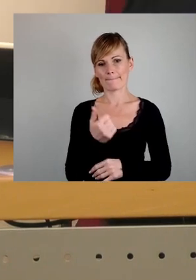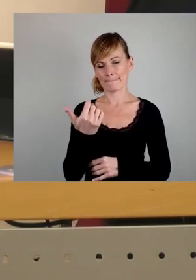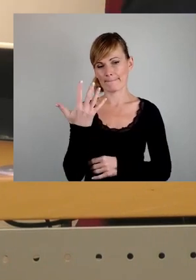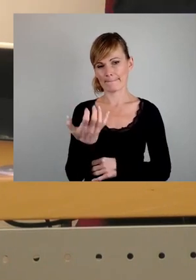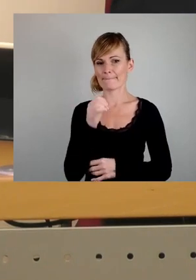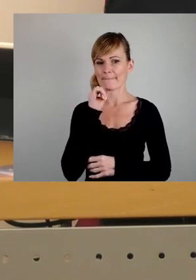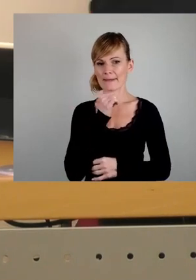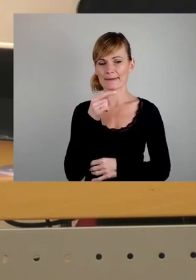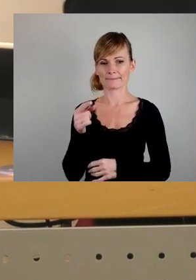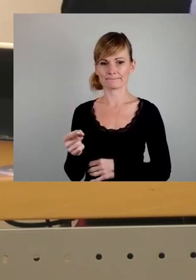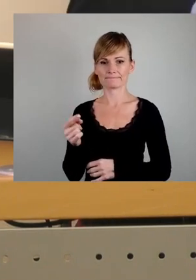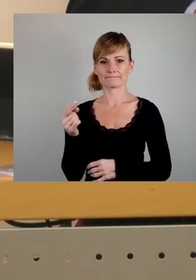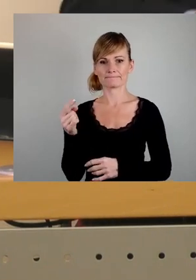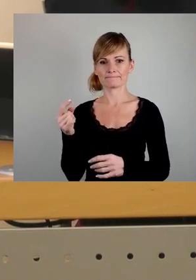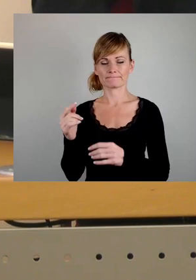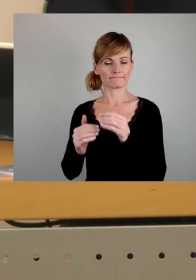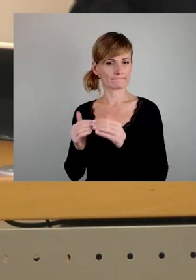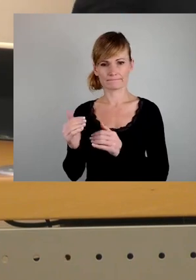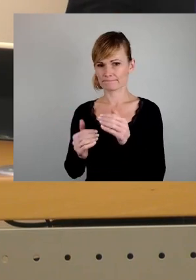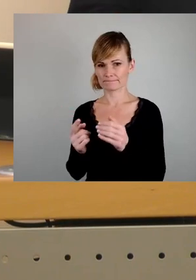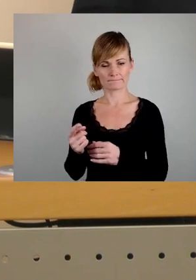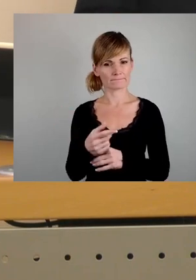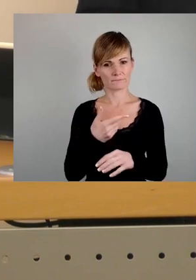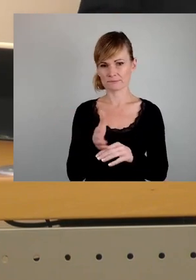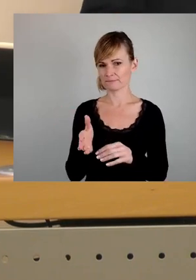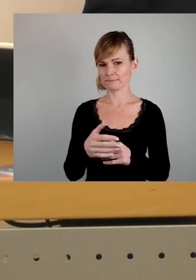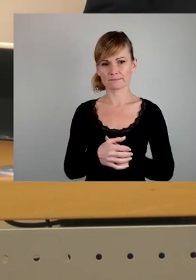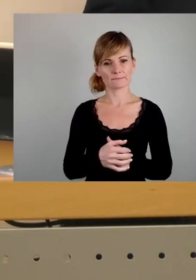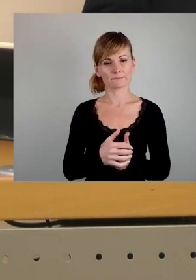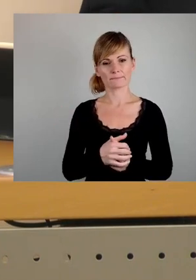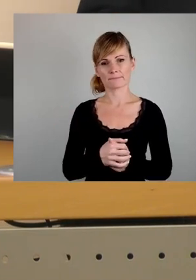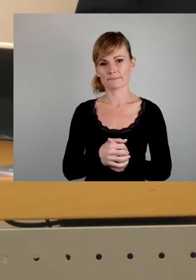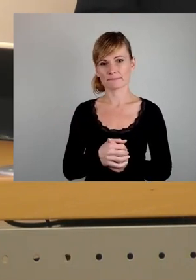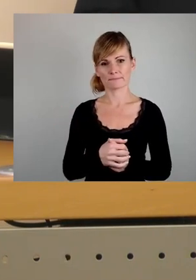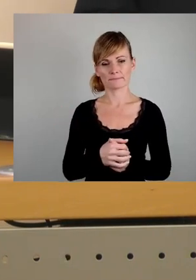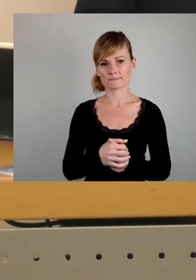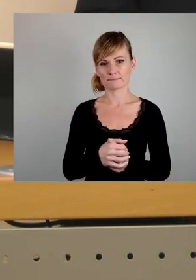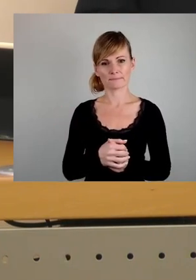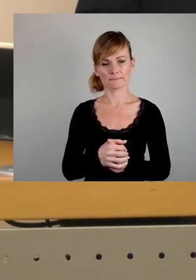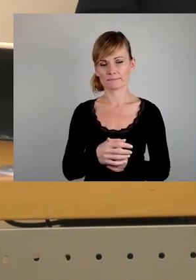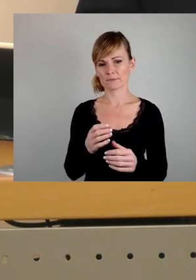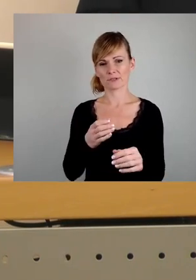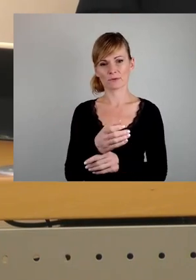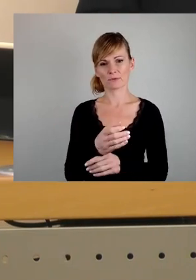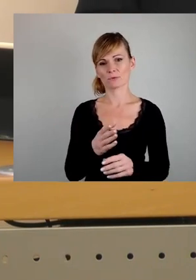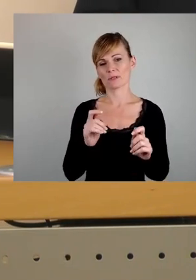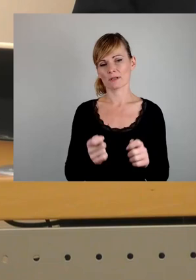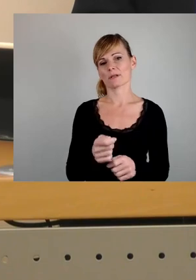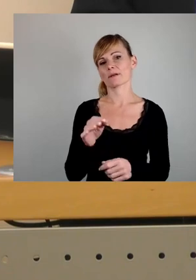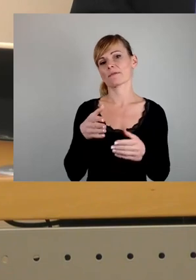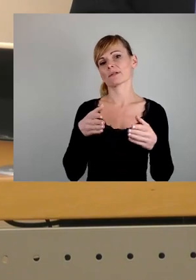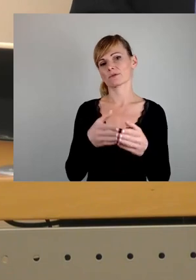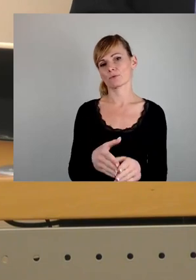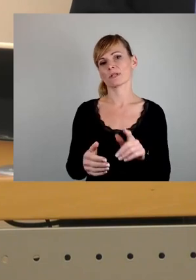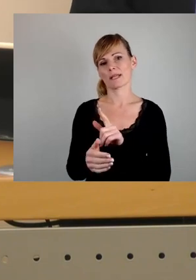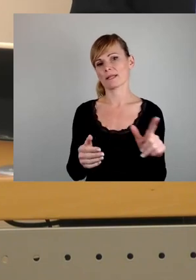Ja, 51 Nein, keine Enthaltung, der wäre mit abgelehnt. Wir kommen zum Ersetzungsantrag Fraktion Die Linke. Wer den folgen